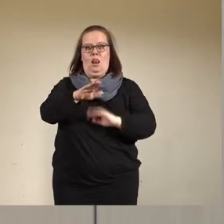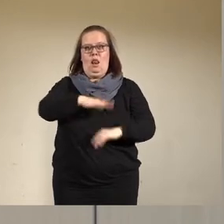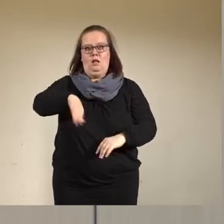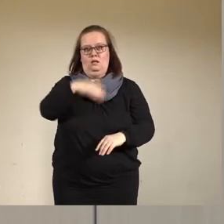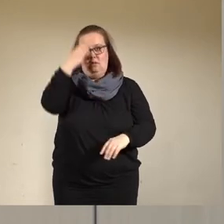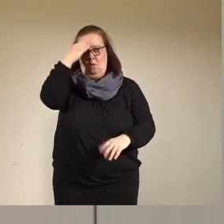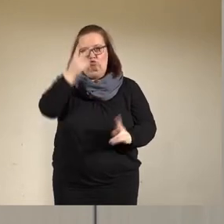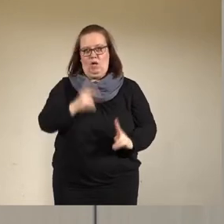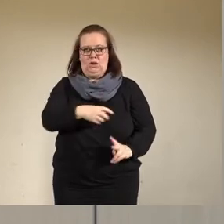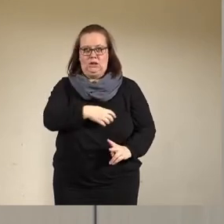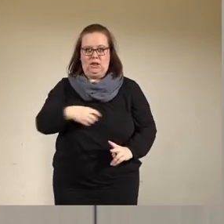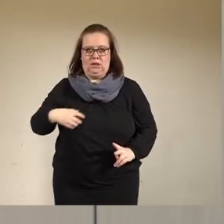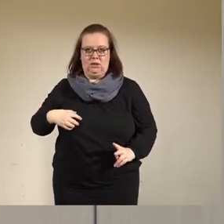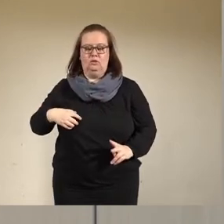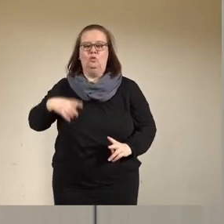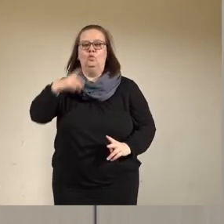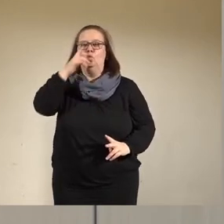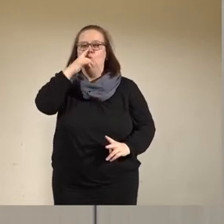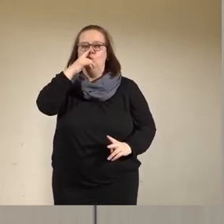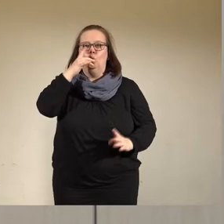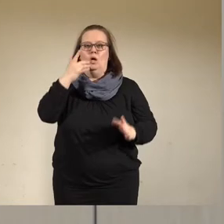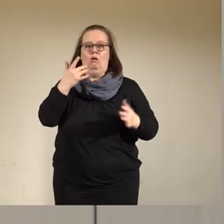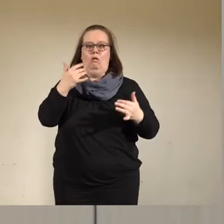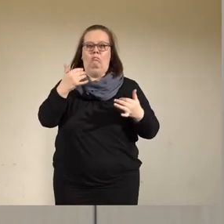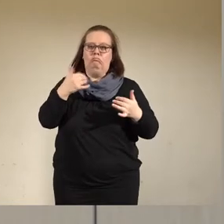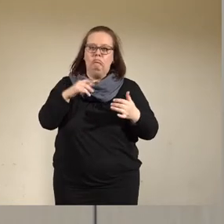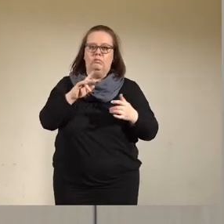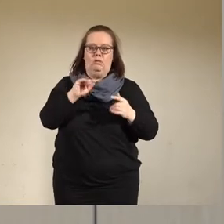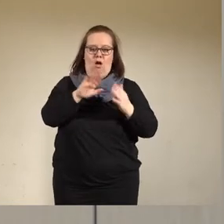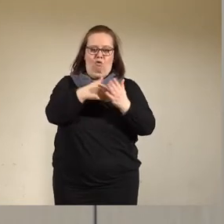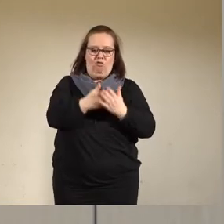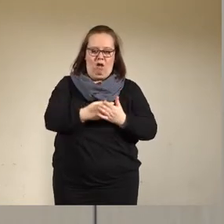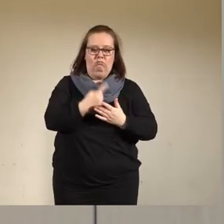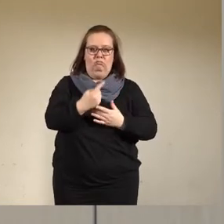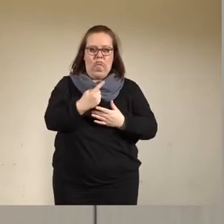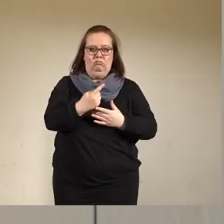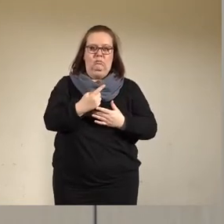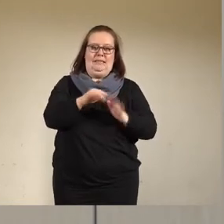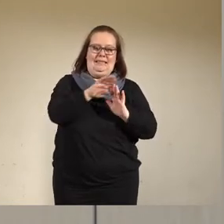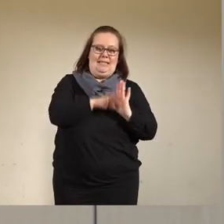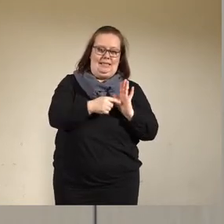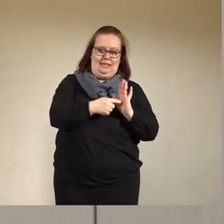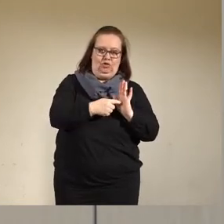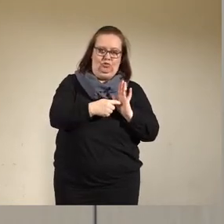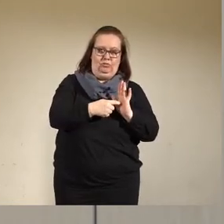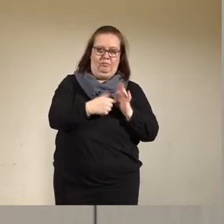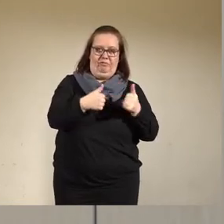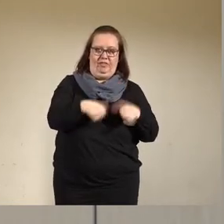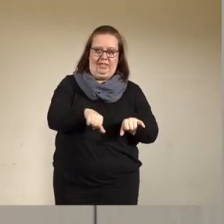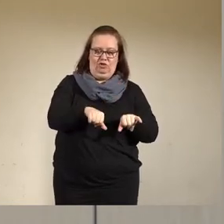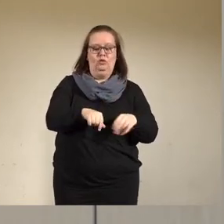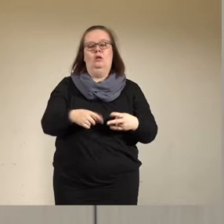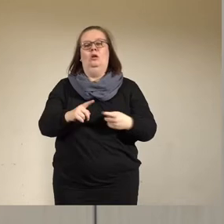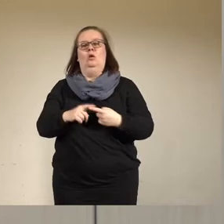Dresden lediglich Ausgaben und Aufwendungen eingehen, die entweder gesetzlich verpflichtend sind